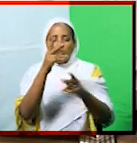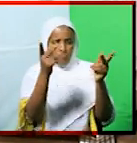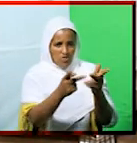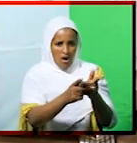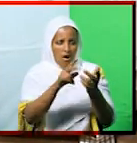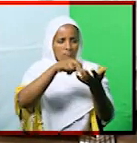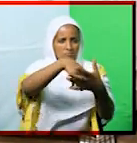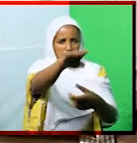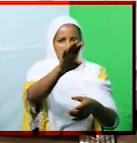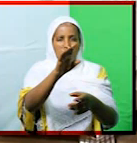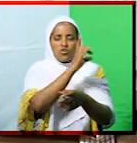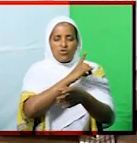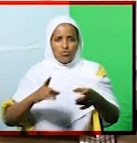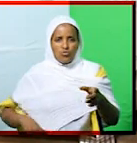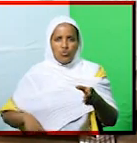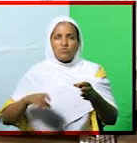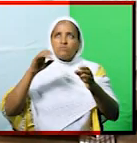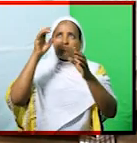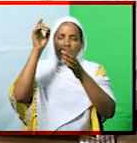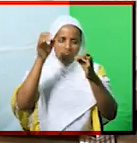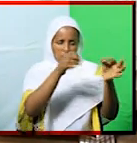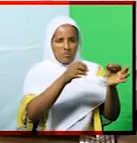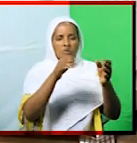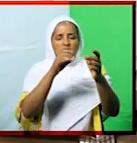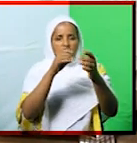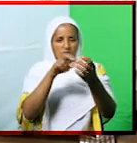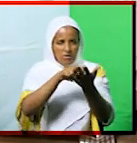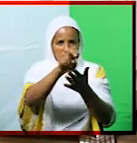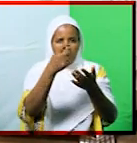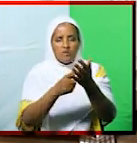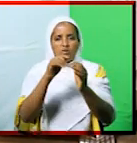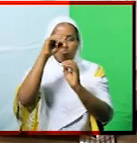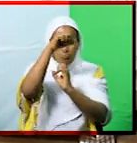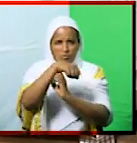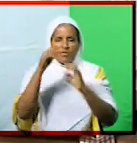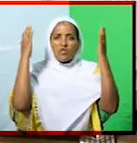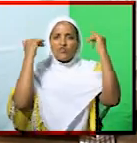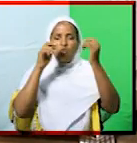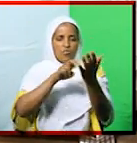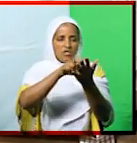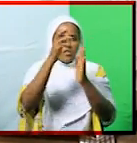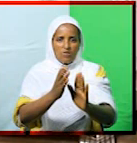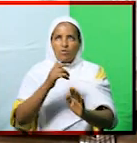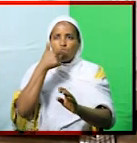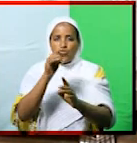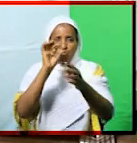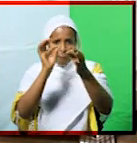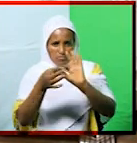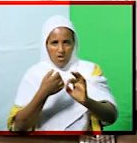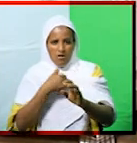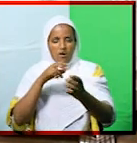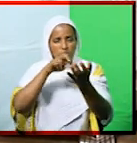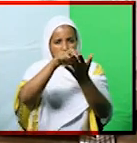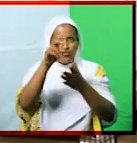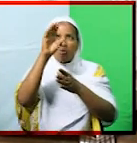በራሴ ደም ነው የተቤዣችሁ ብሎ ይህንን አስቀድሞ ተስፋ ሰጥቶ ነበር። እዚህ ያን ዋጋ አድርጎ ከፈለ። እንደገና ይሄ ካሳነት የሚባለው ሌላ